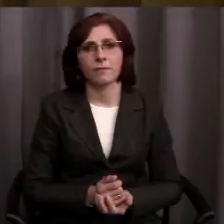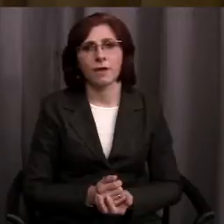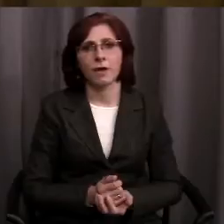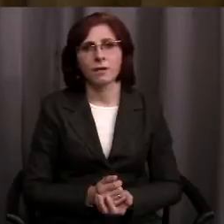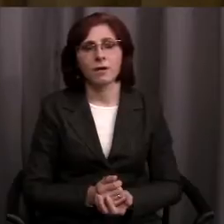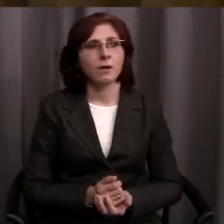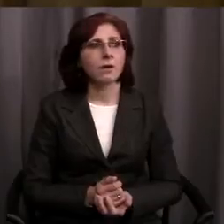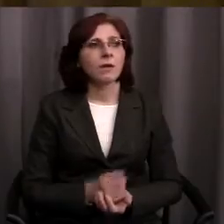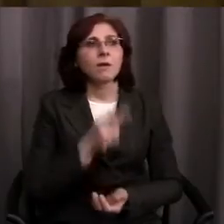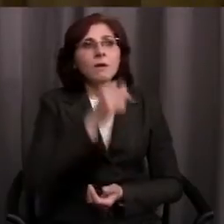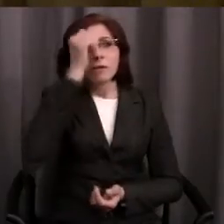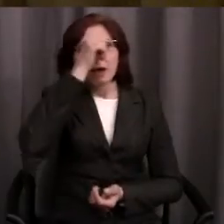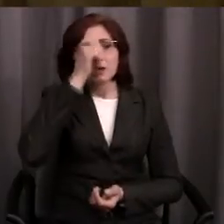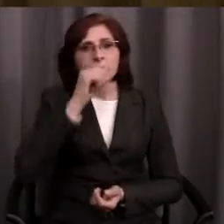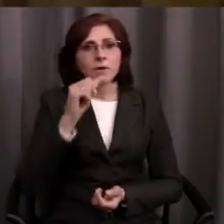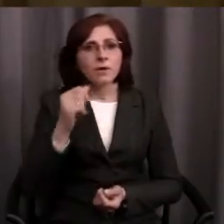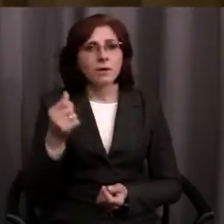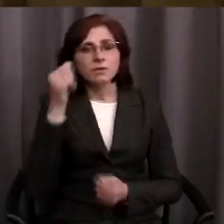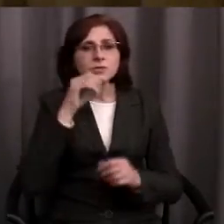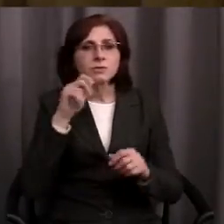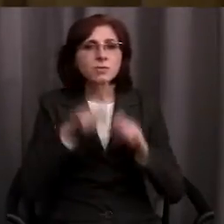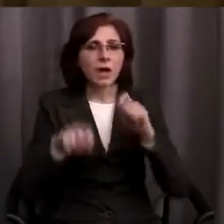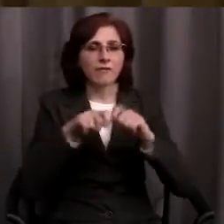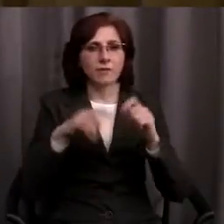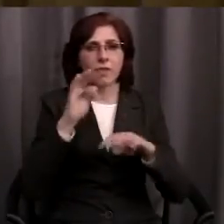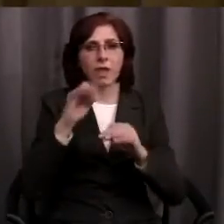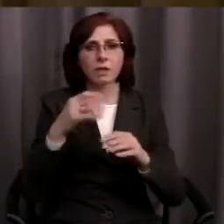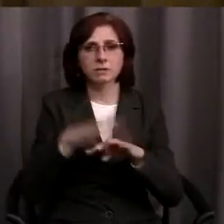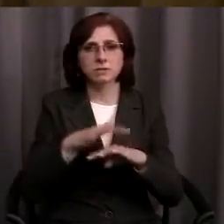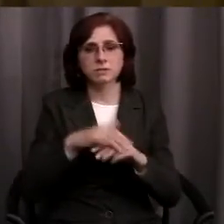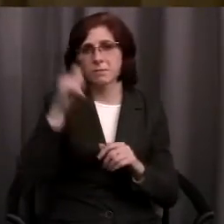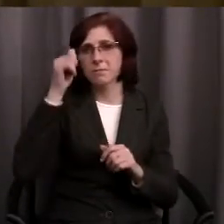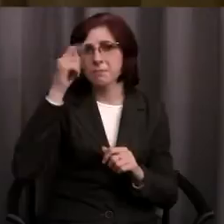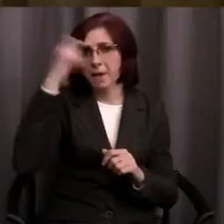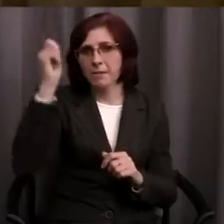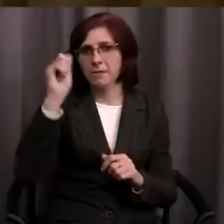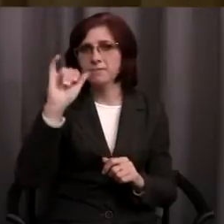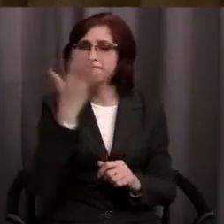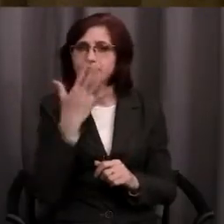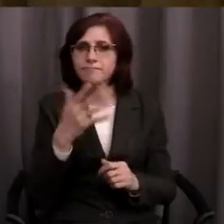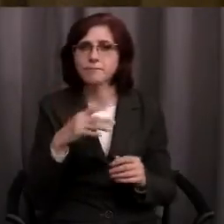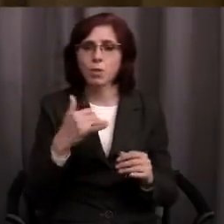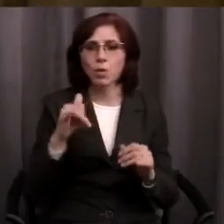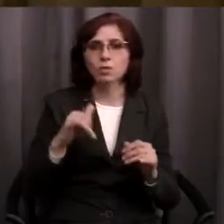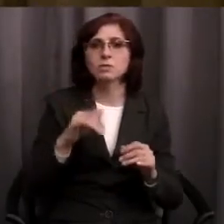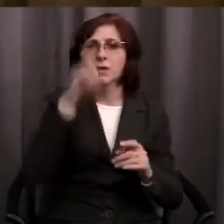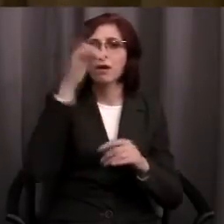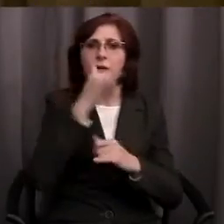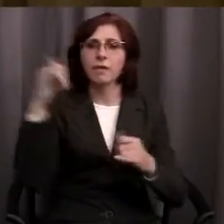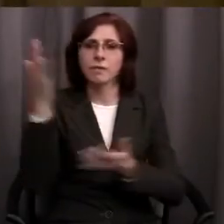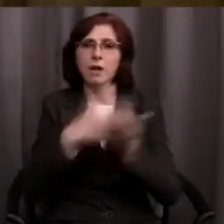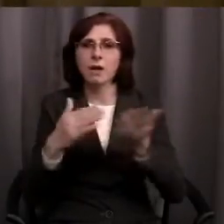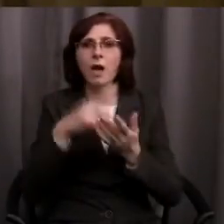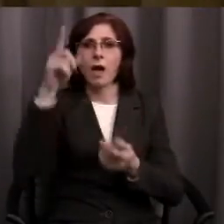dotycząca przesiewowych testów pamięci. Oczywiście w wielu krajach tak jest, że lekarz